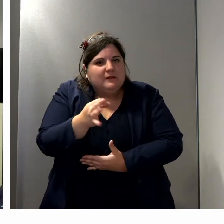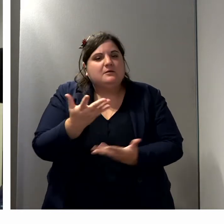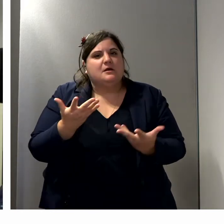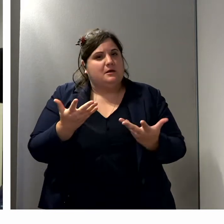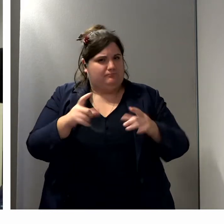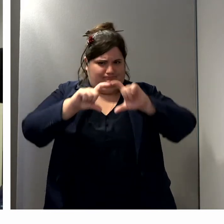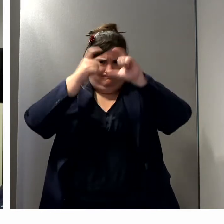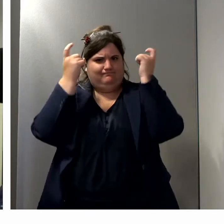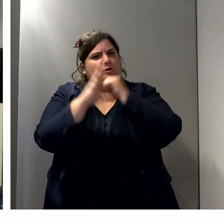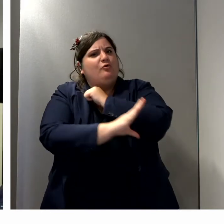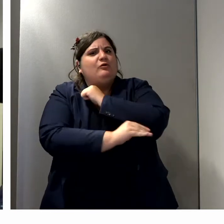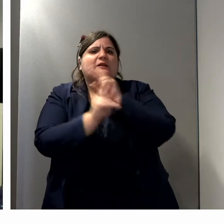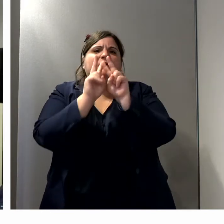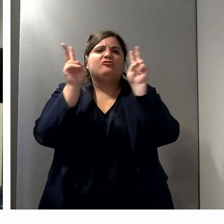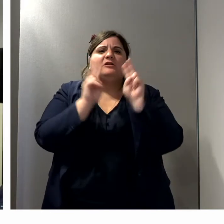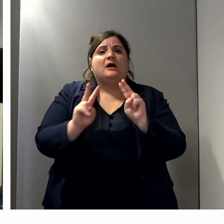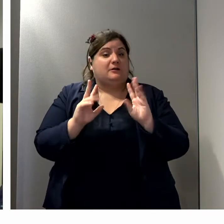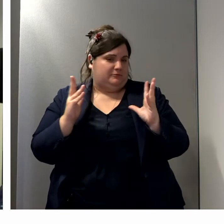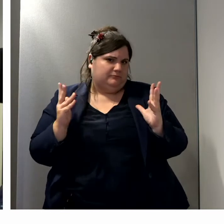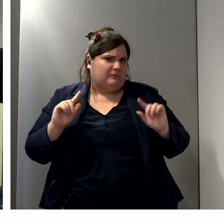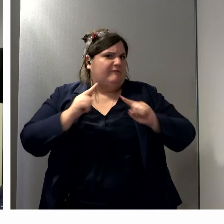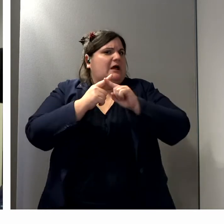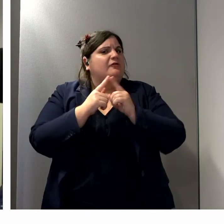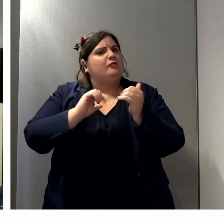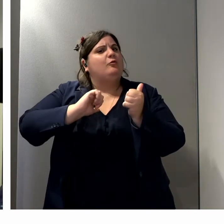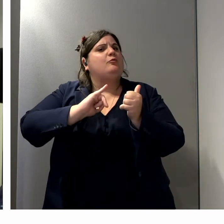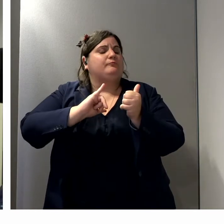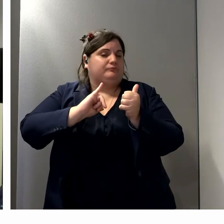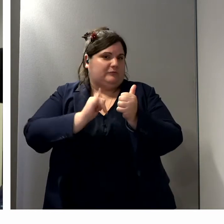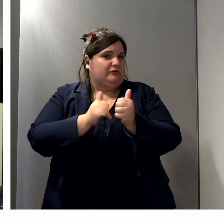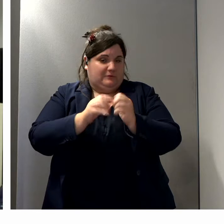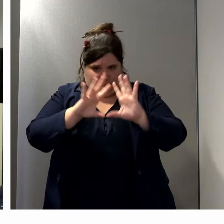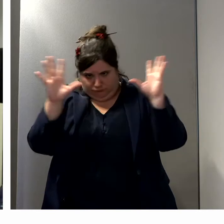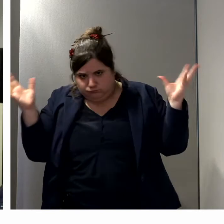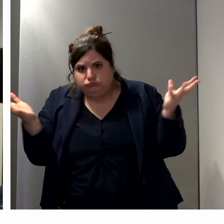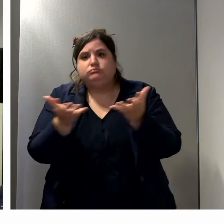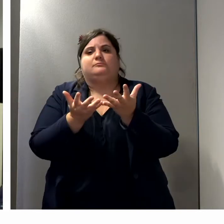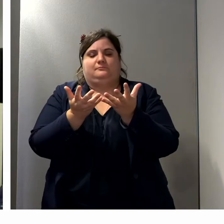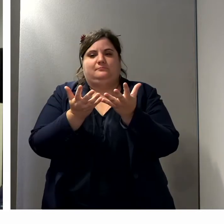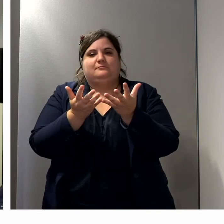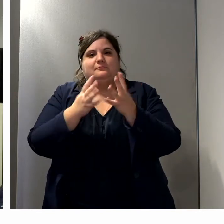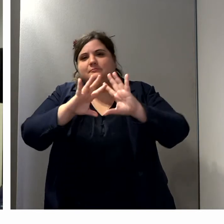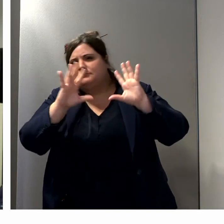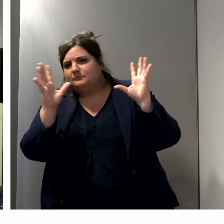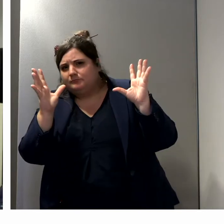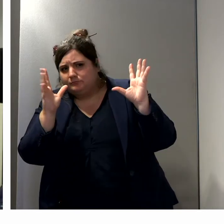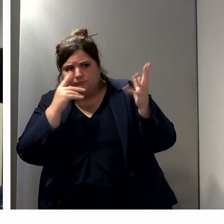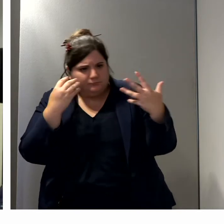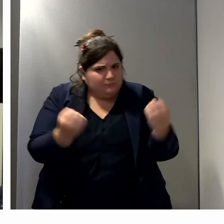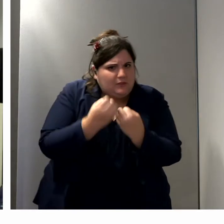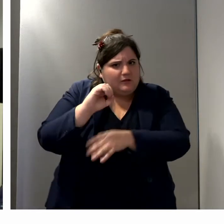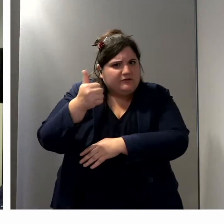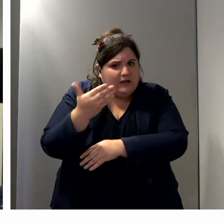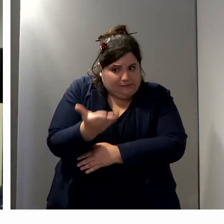secrétaire général de la Fédération française handisport, je suis élue en charge de toutes les activités digitales de